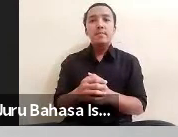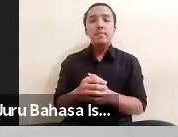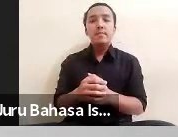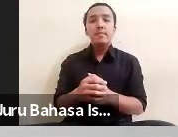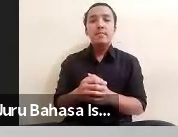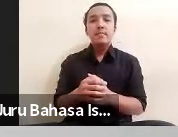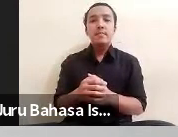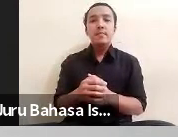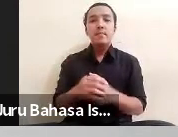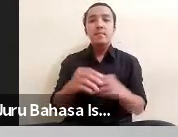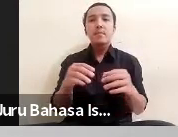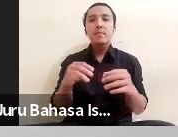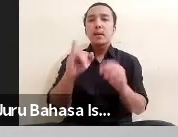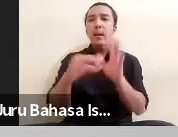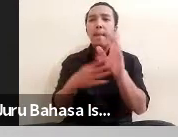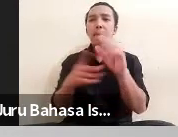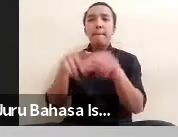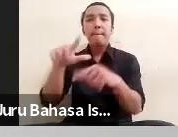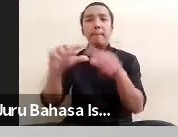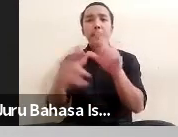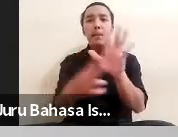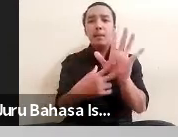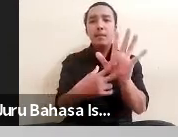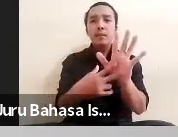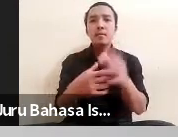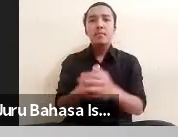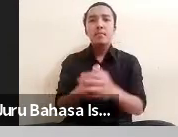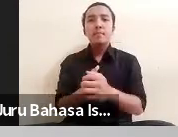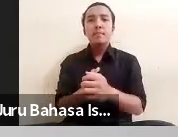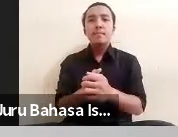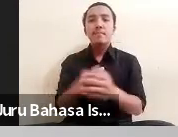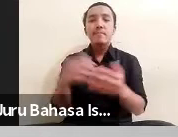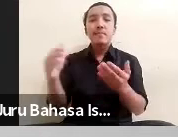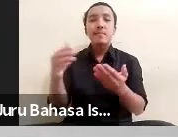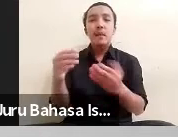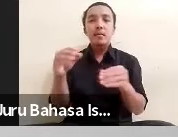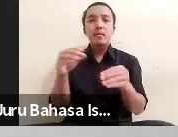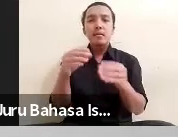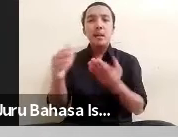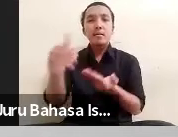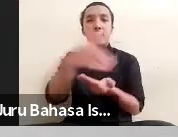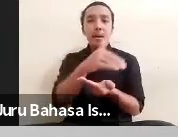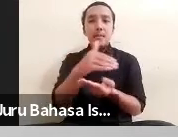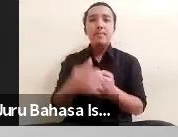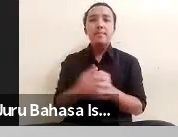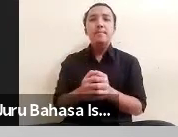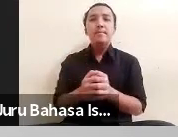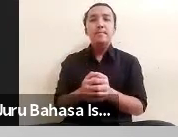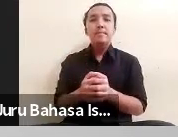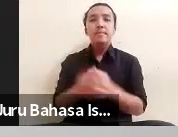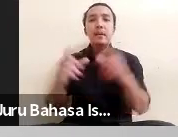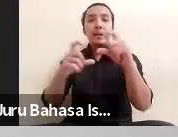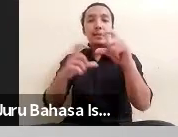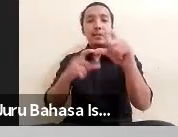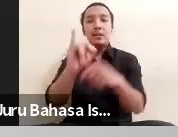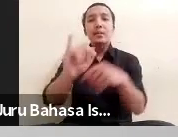dalam SID, kalau di Kulon Progo namanya Bela Beli. Begitu, ke slide berikutnya.